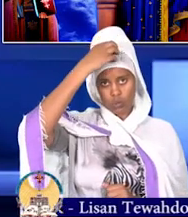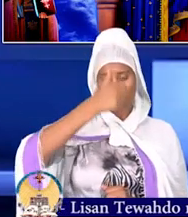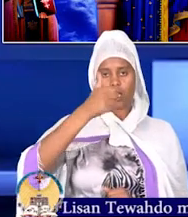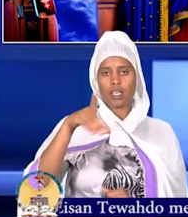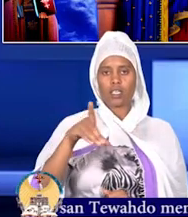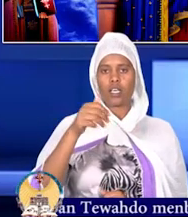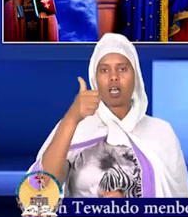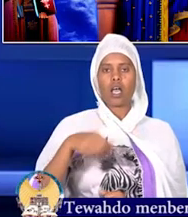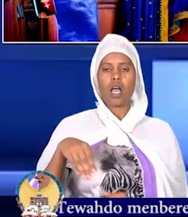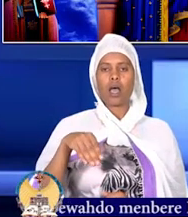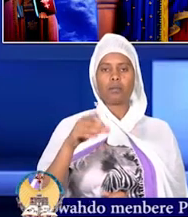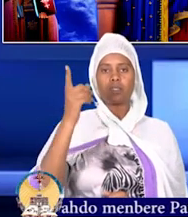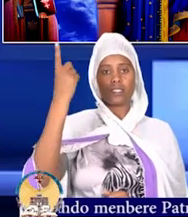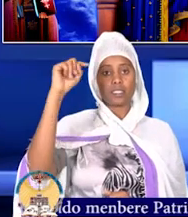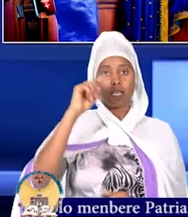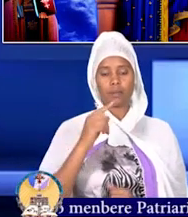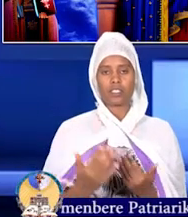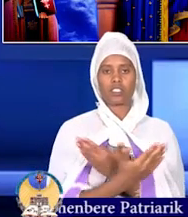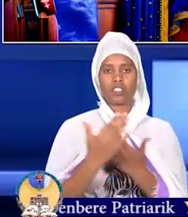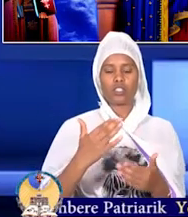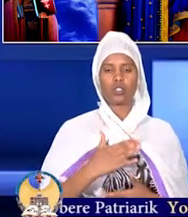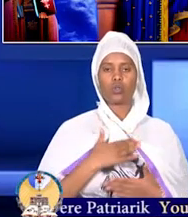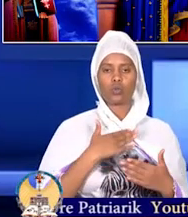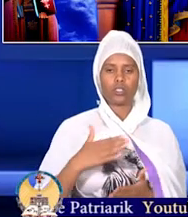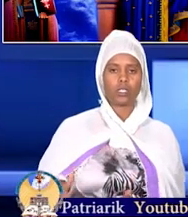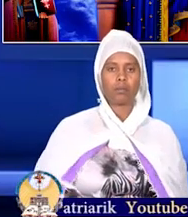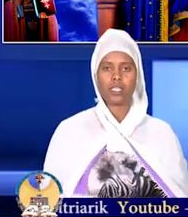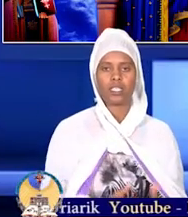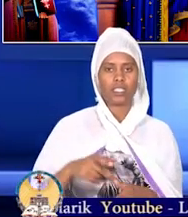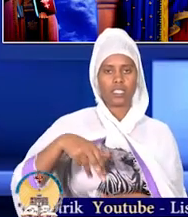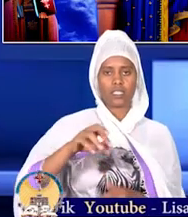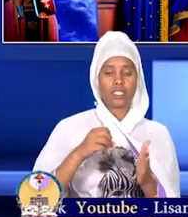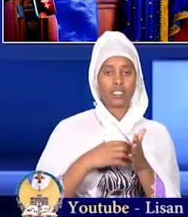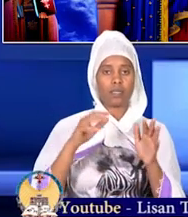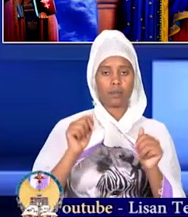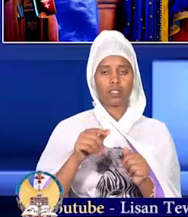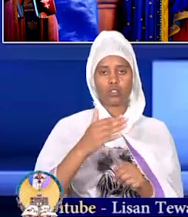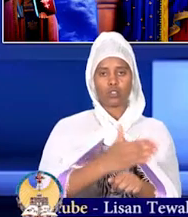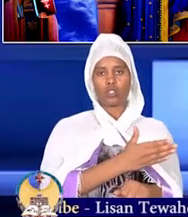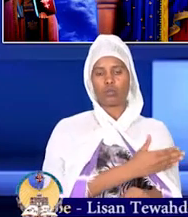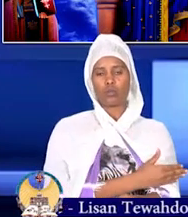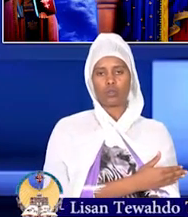ዝነበረ ንጉስ ኣክዓብ ንእግዚኣብሄር ዘይሕጉስ መገዲ ኸይ ስለ ዝነበረ